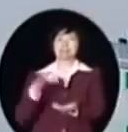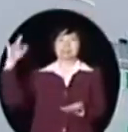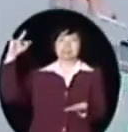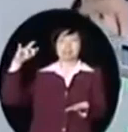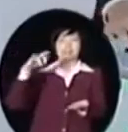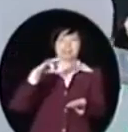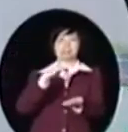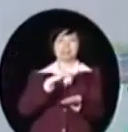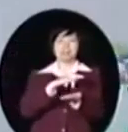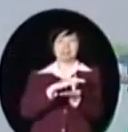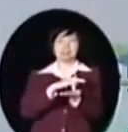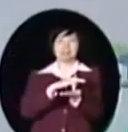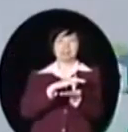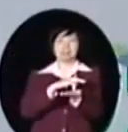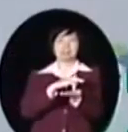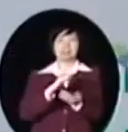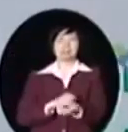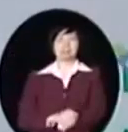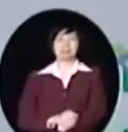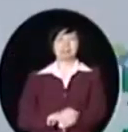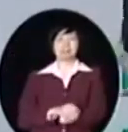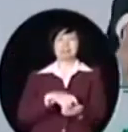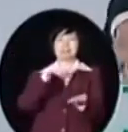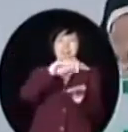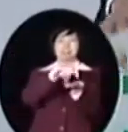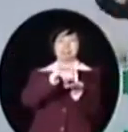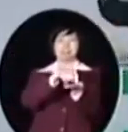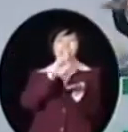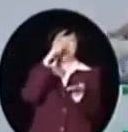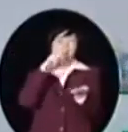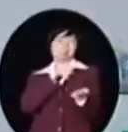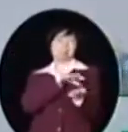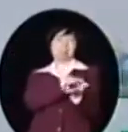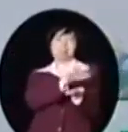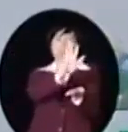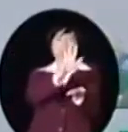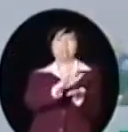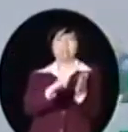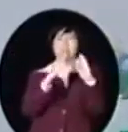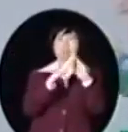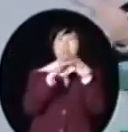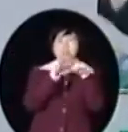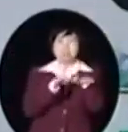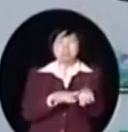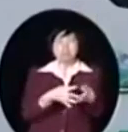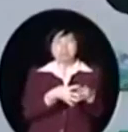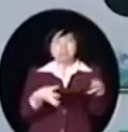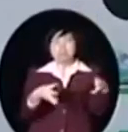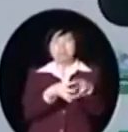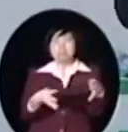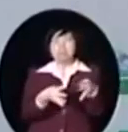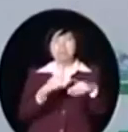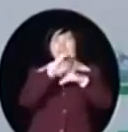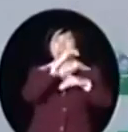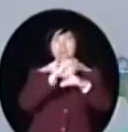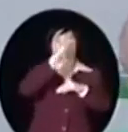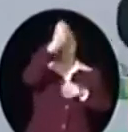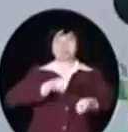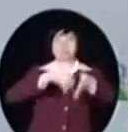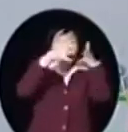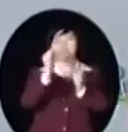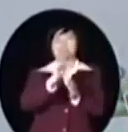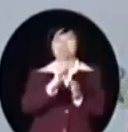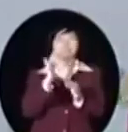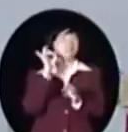降，在这里起降，啊，这个地方受到污染，啊，然后房子低矮，啊，有限高噪音的问